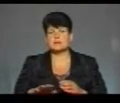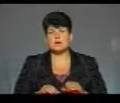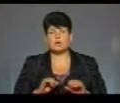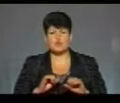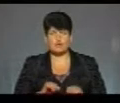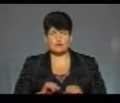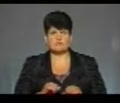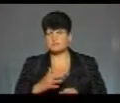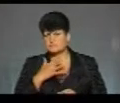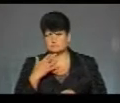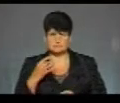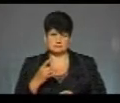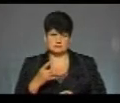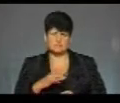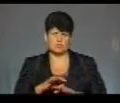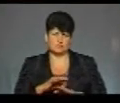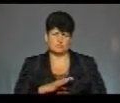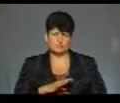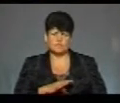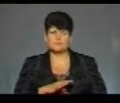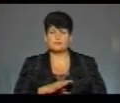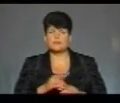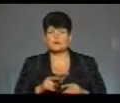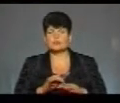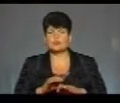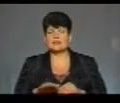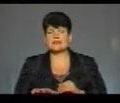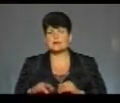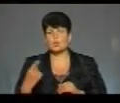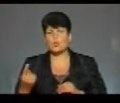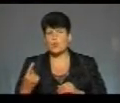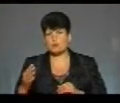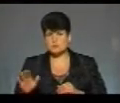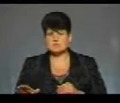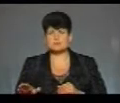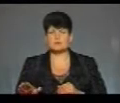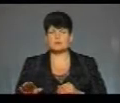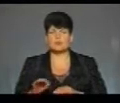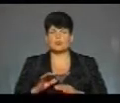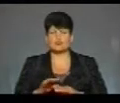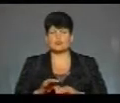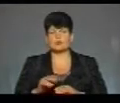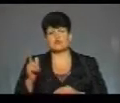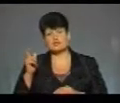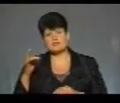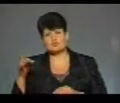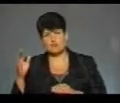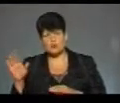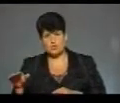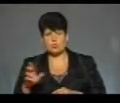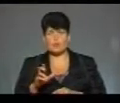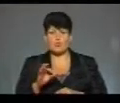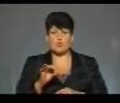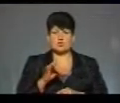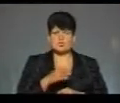не одноразово проводилися. Вони проводяться, як правило, на території області. Проводилися вони в Чортківському районі, в Борщівському.